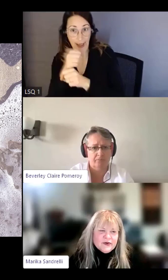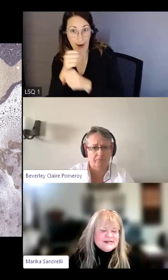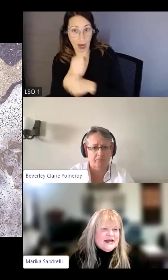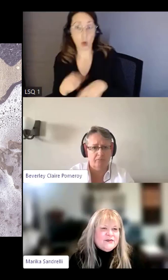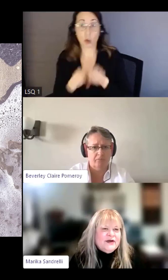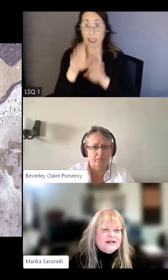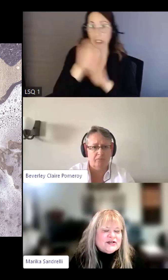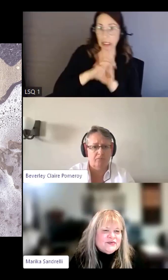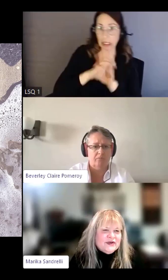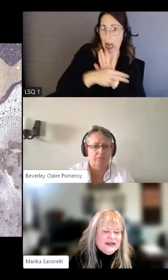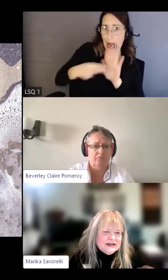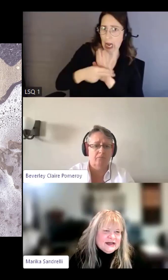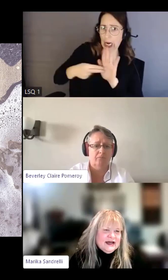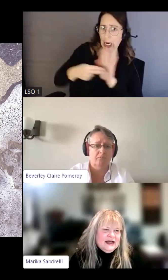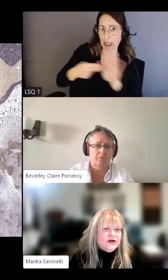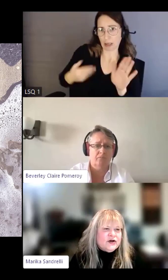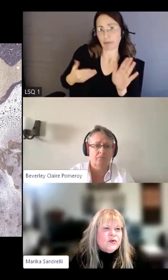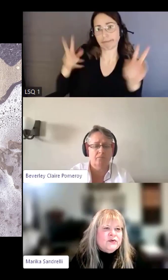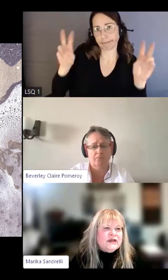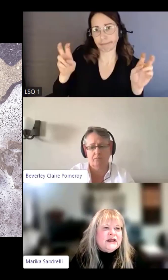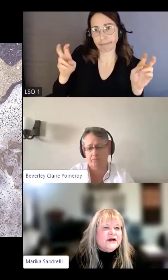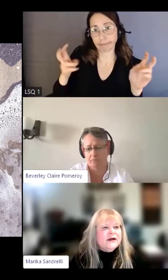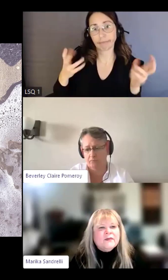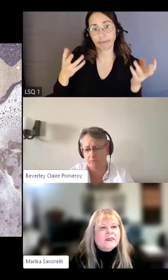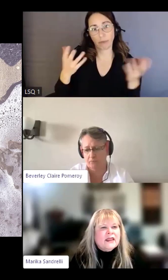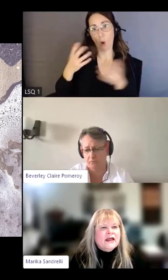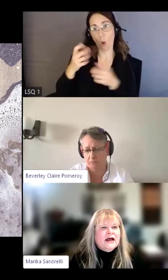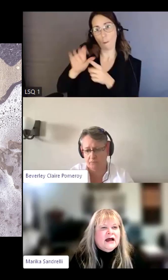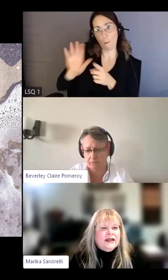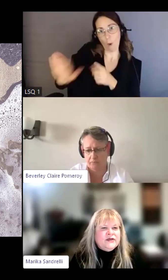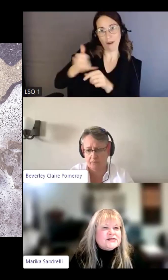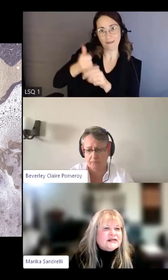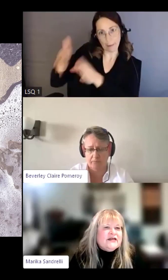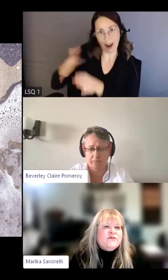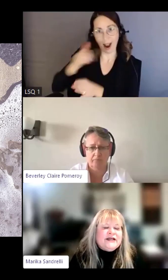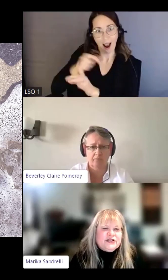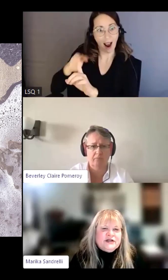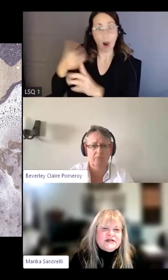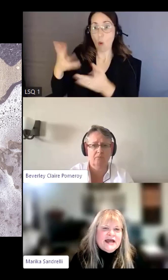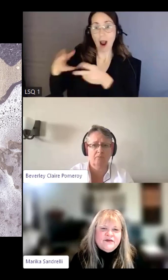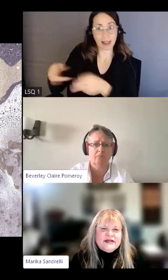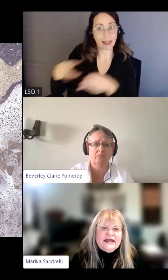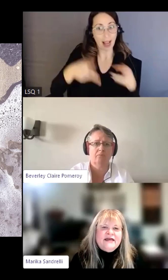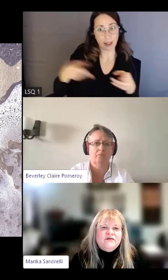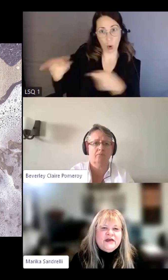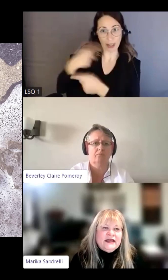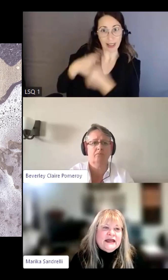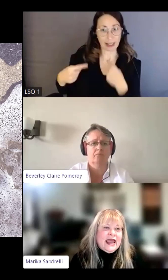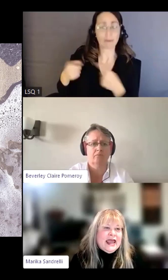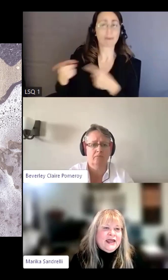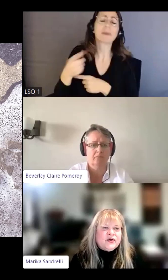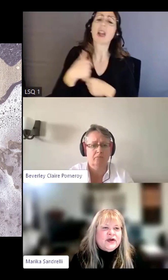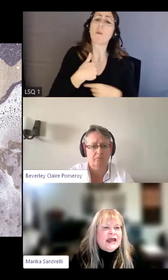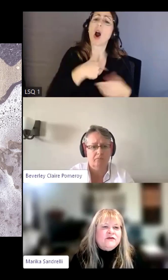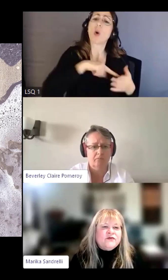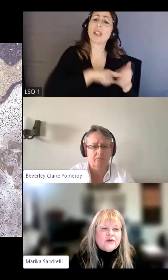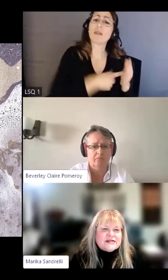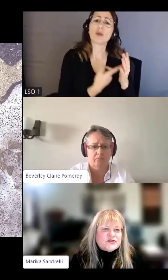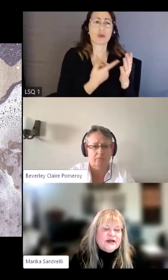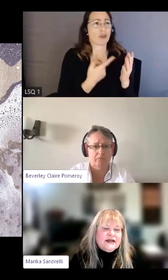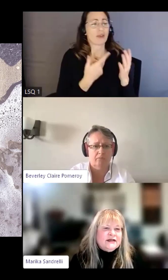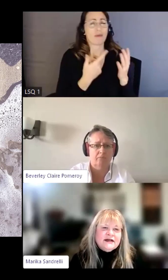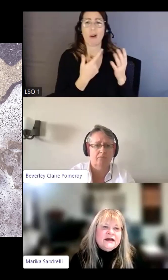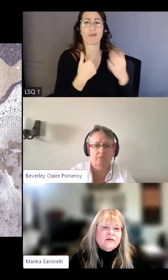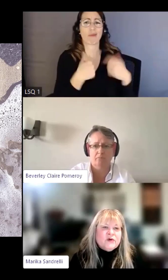fait ce qu'elle m'a dit, elle disait « Je partais de mon cadre de travail à tous les jours en me sentant en colère, frustrée,